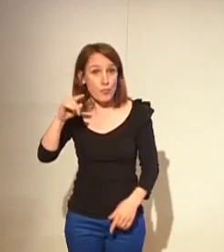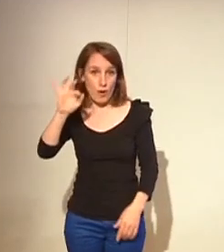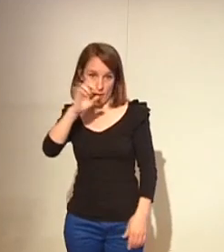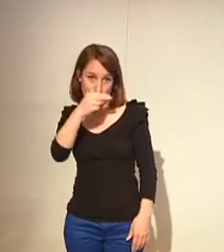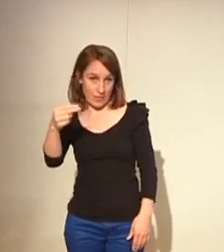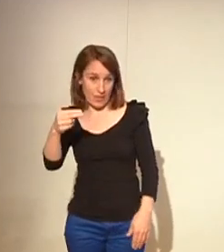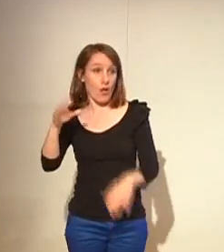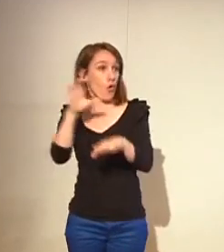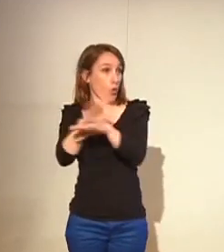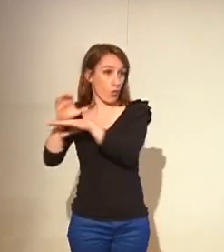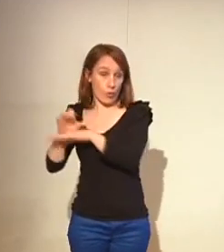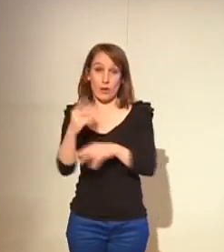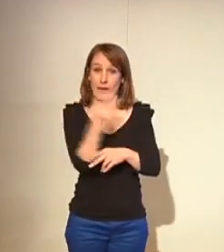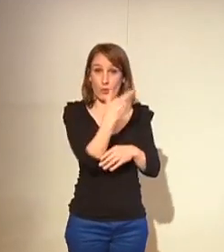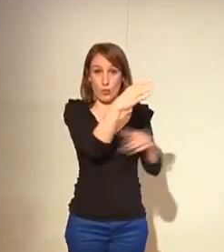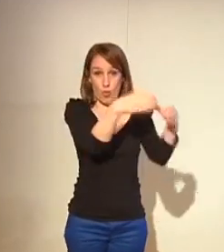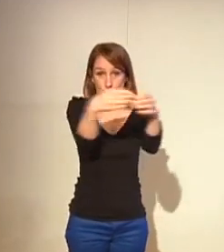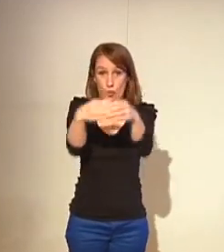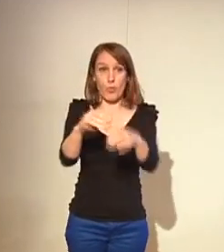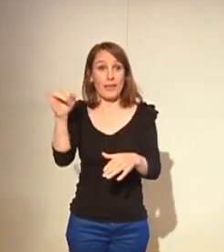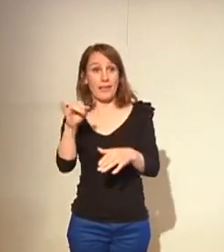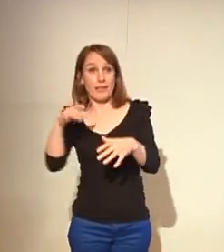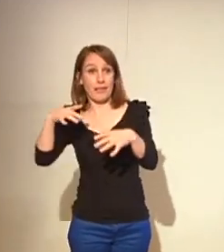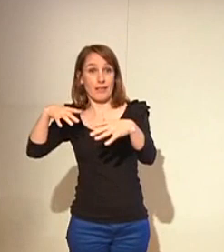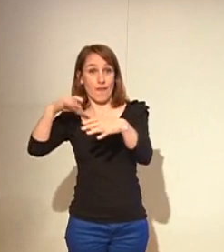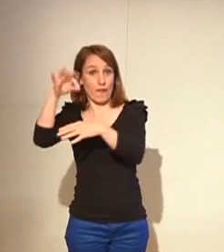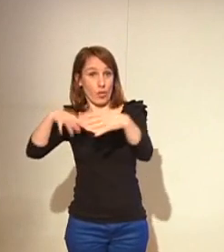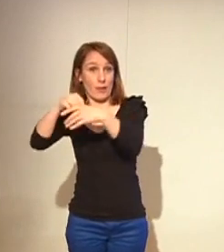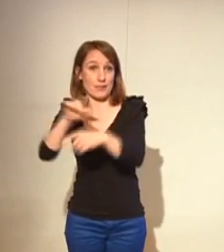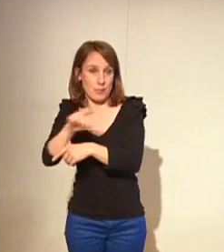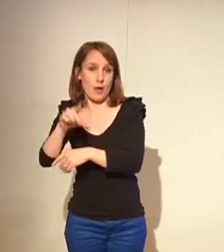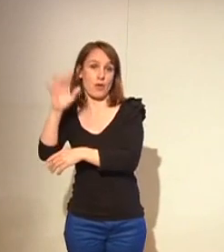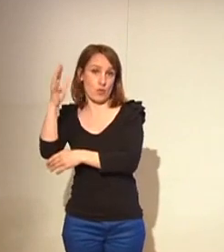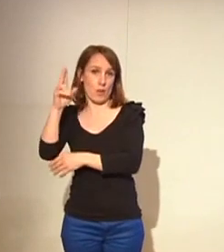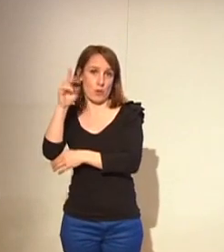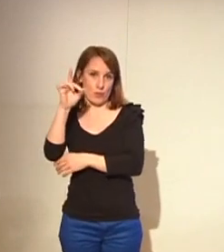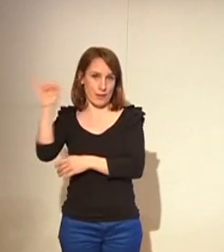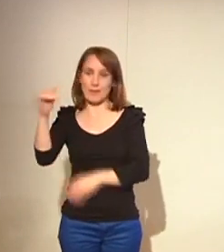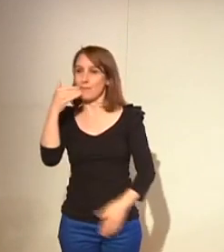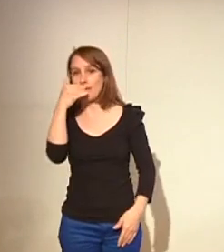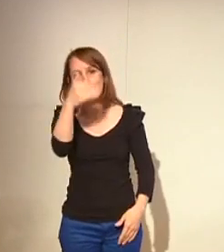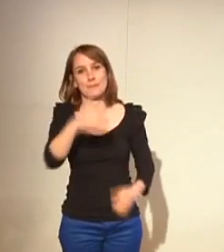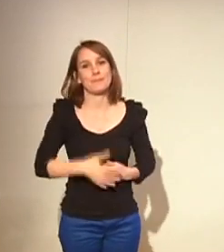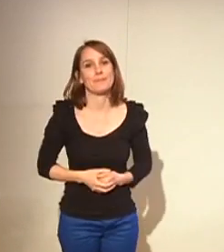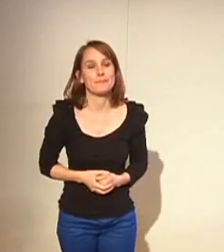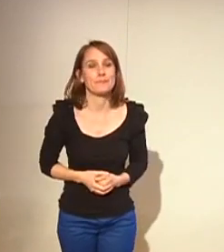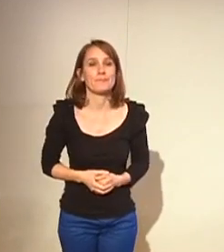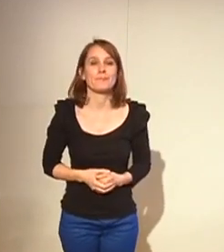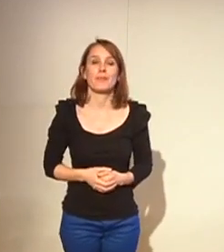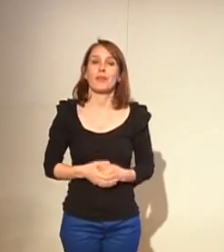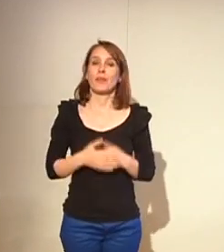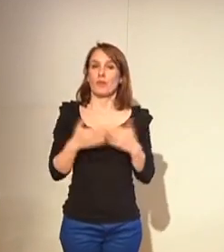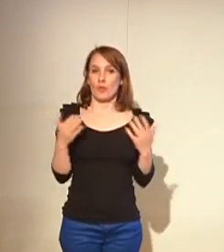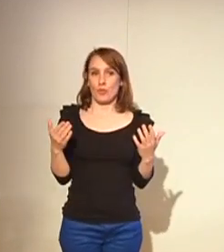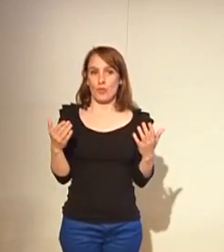est contre les autres groupes qui s'abstient qui ne prend pas part au votepudi merci et nous pouvons donc